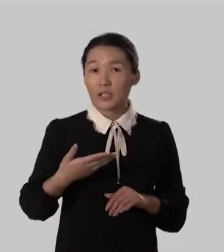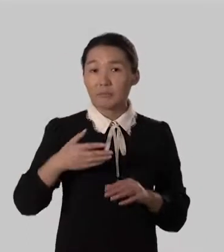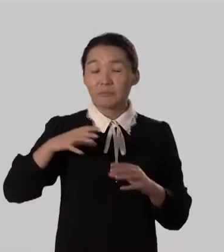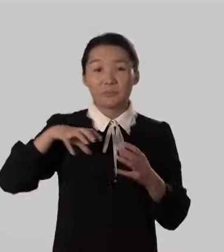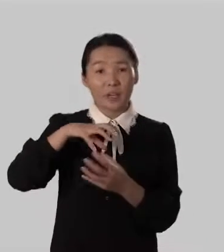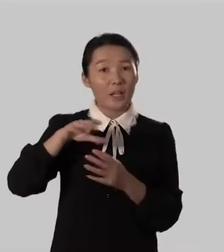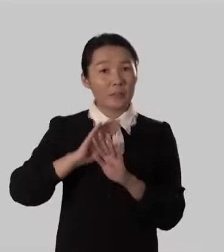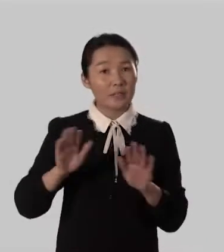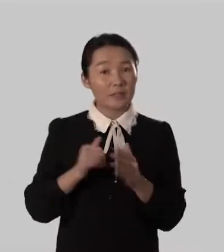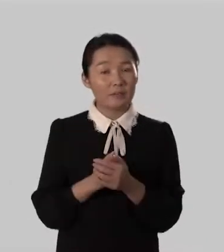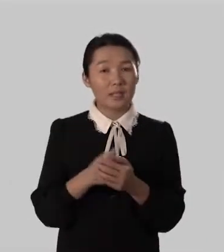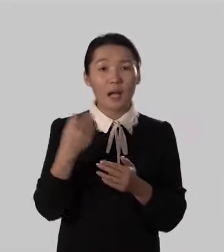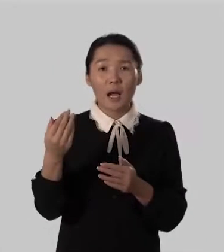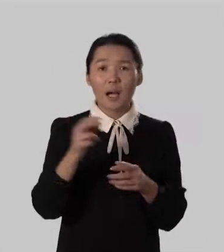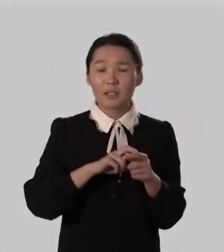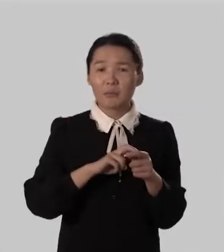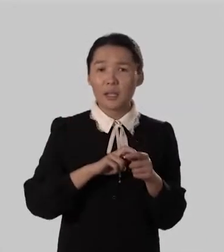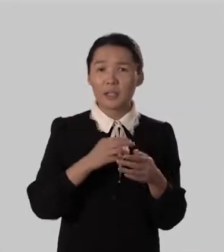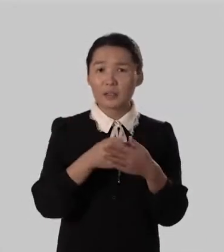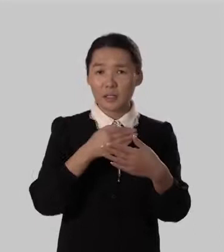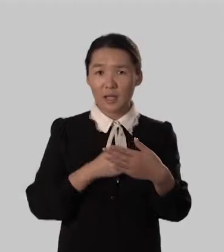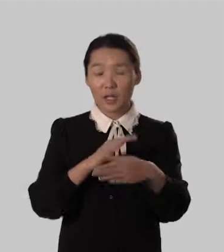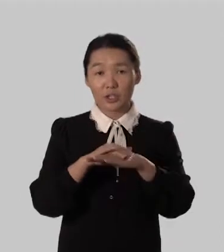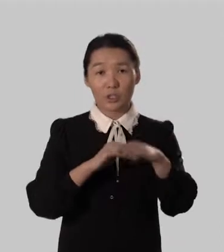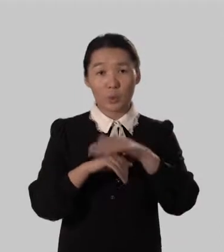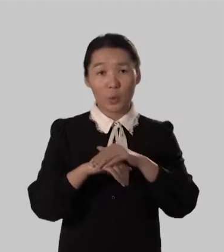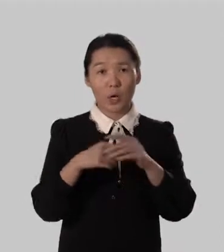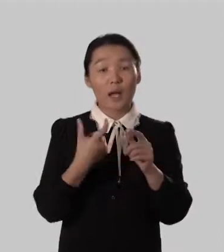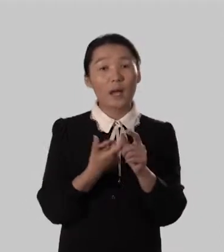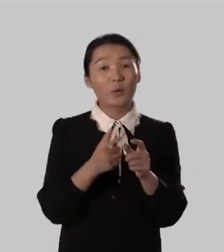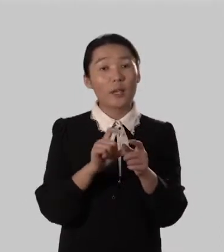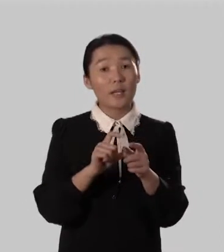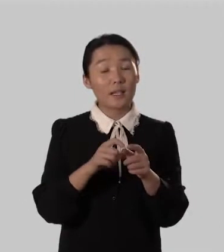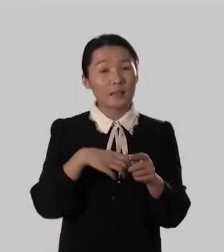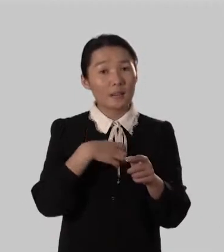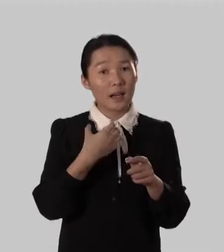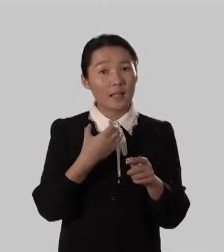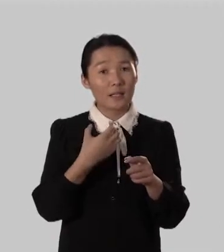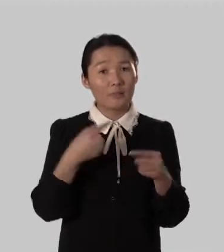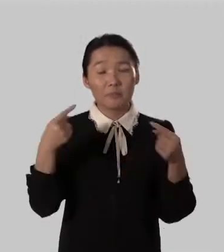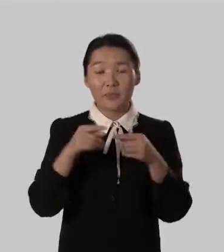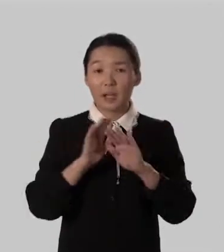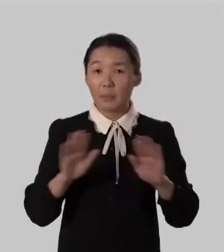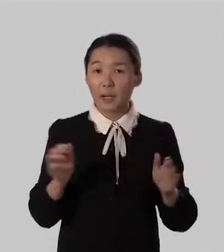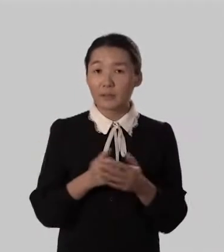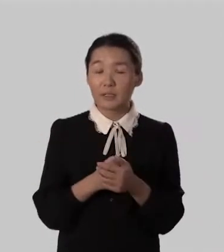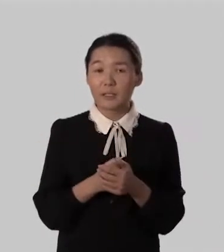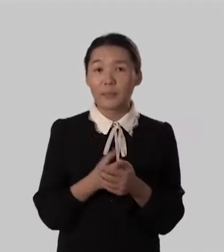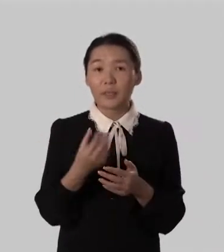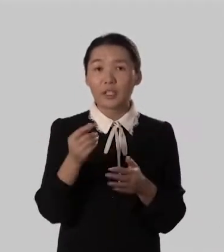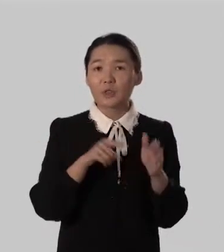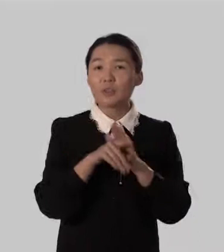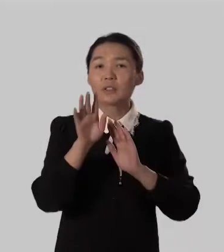необъективны они боятся раньше рук но эти страхи не оправданы еще не начав